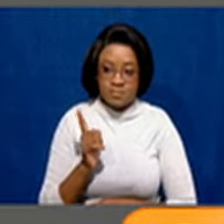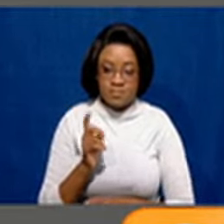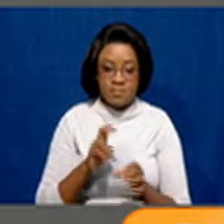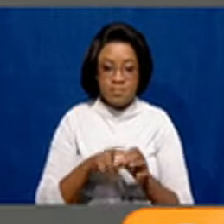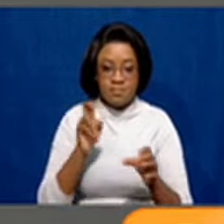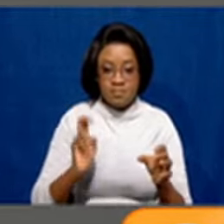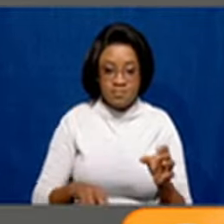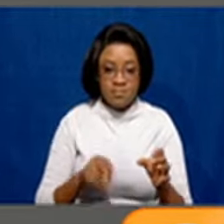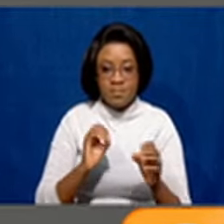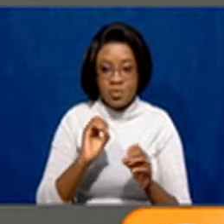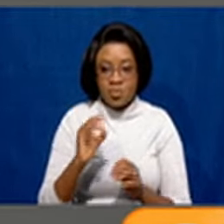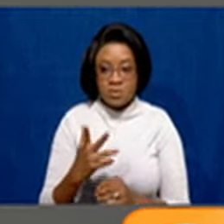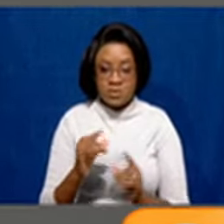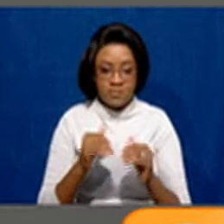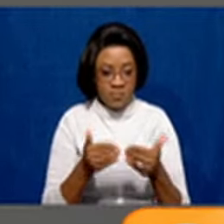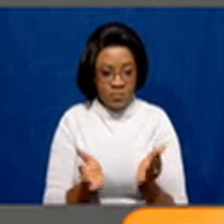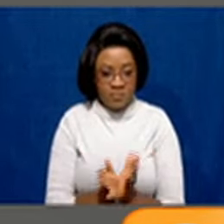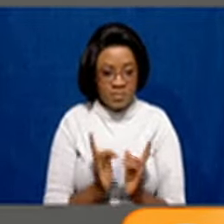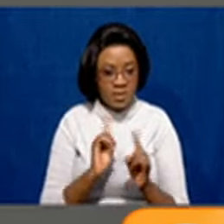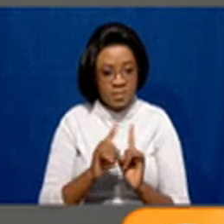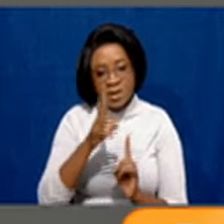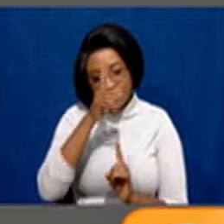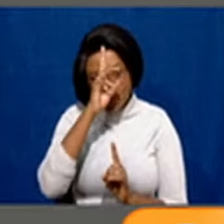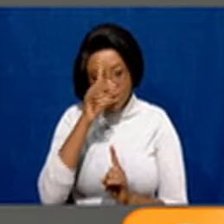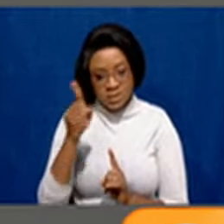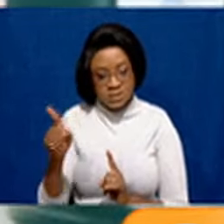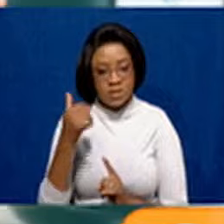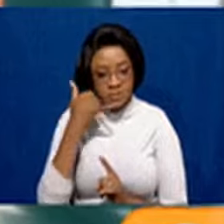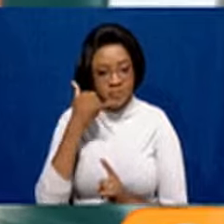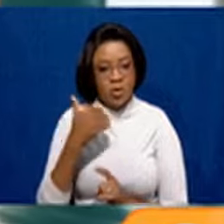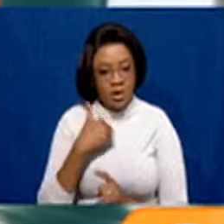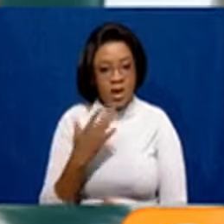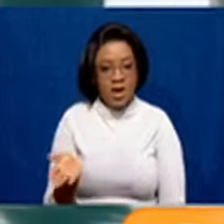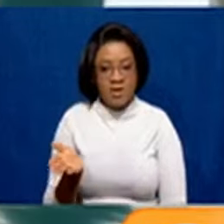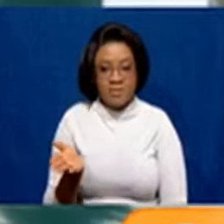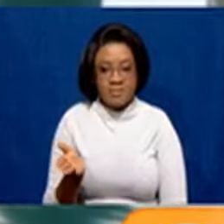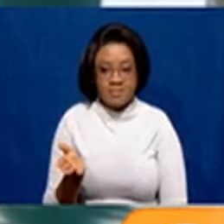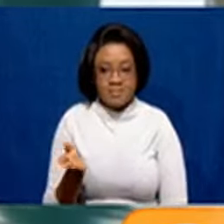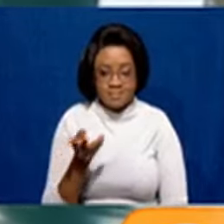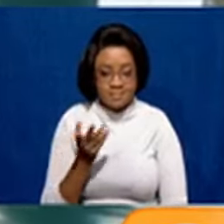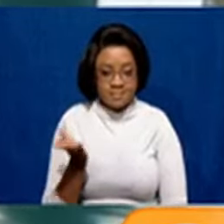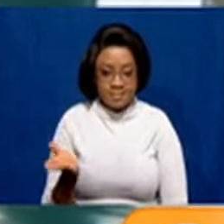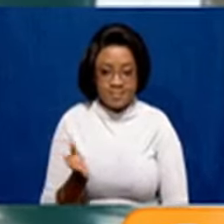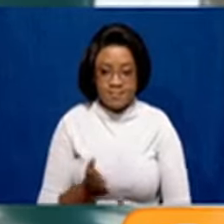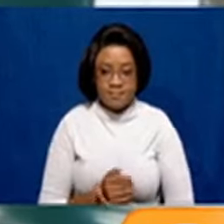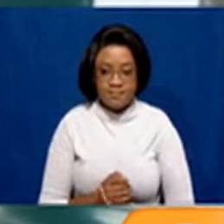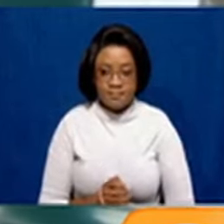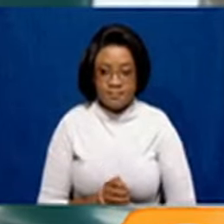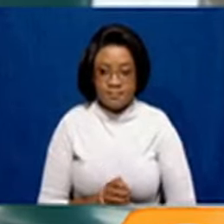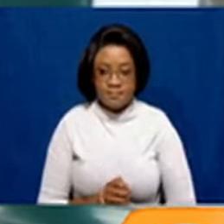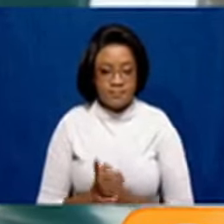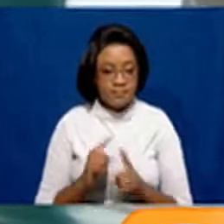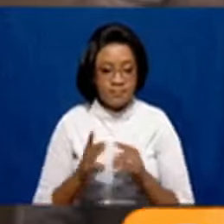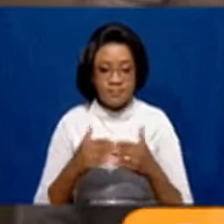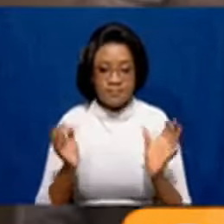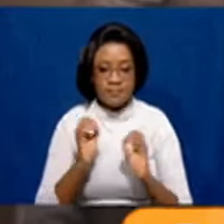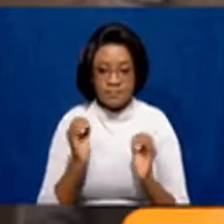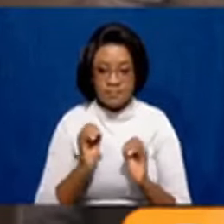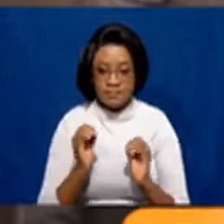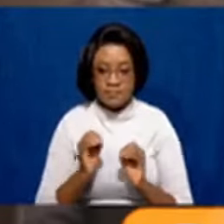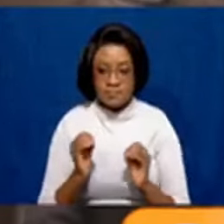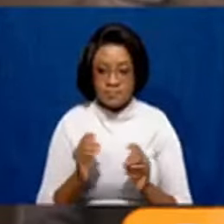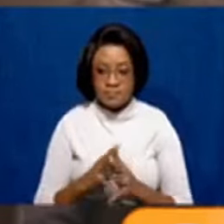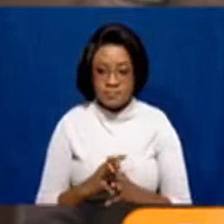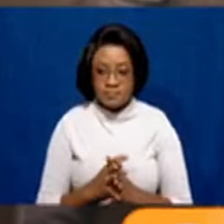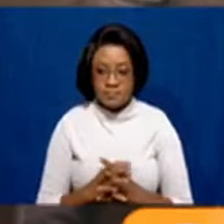WhatsApp wa familia, ili hali maafisa wa polisi walidai kuwa simu ya marehemu haijaweza kufunguliwa. Tarehe